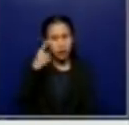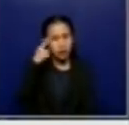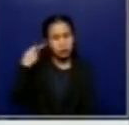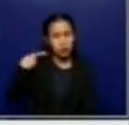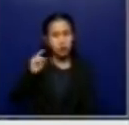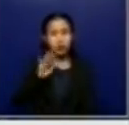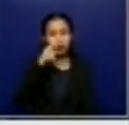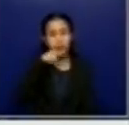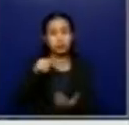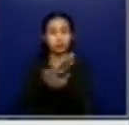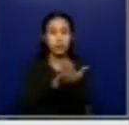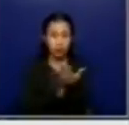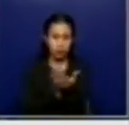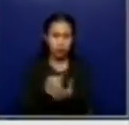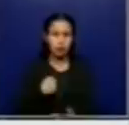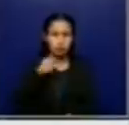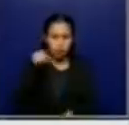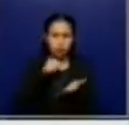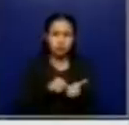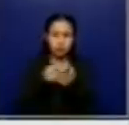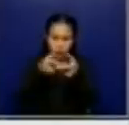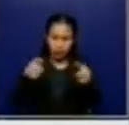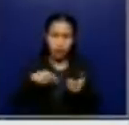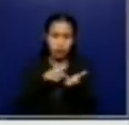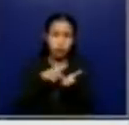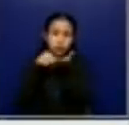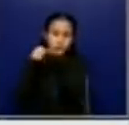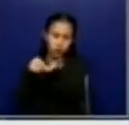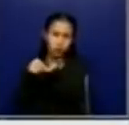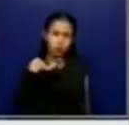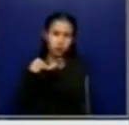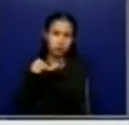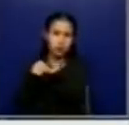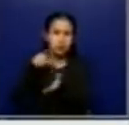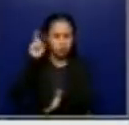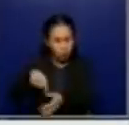ติเราต้องส่งครับไม่ได้มีข้อผูกมัดใดๆ